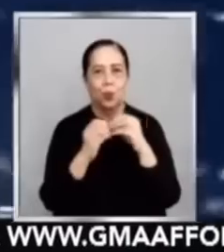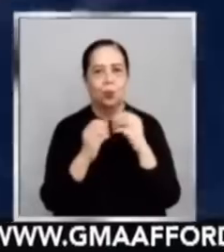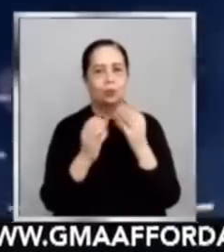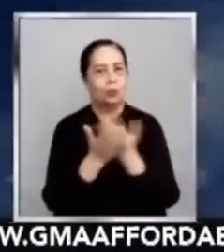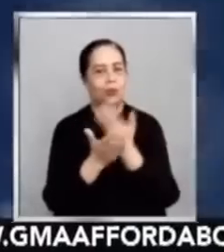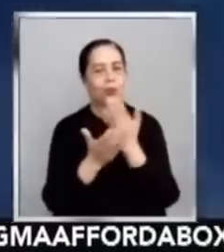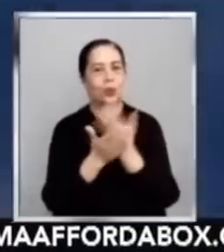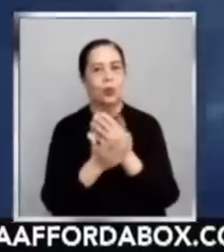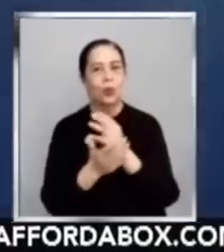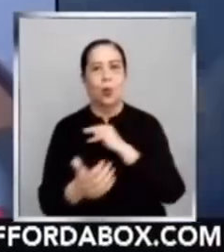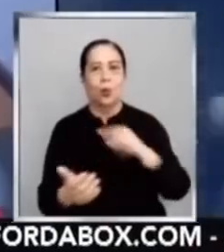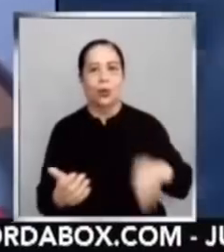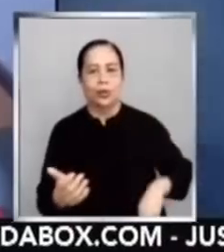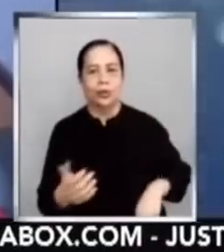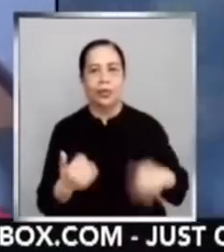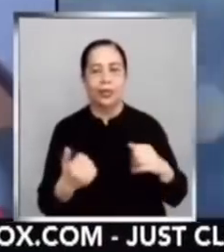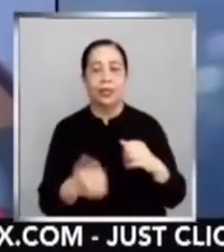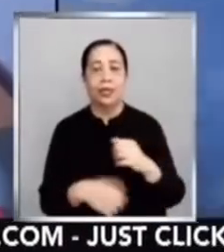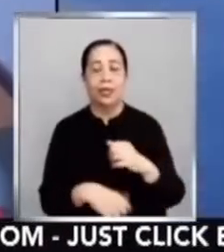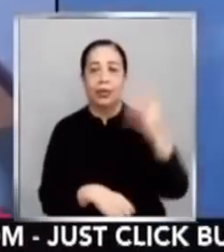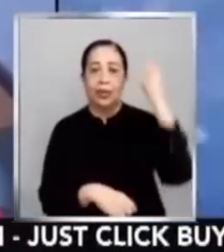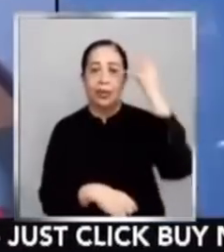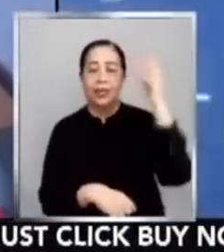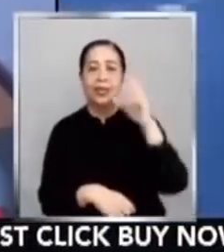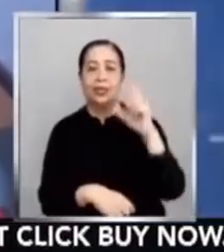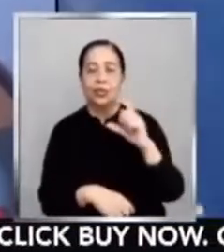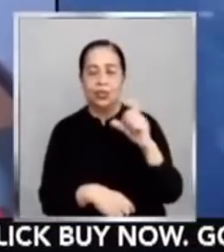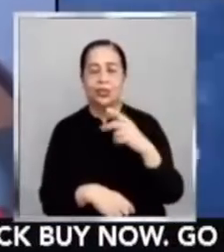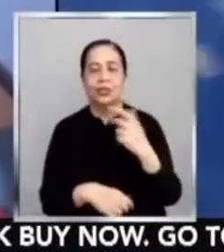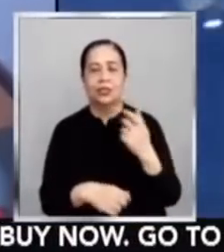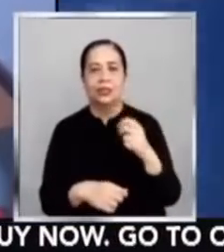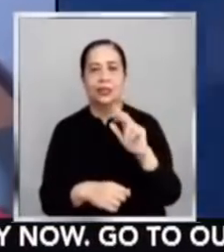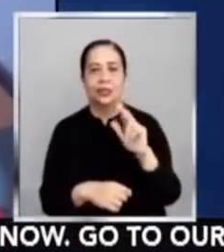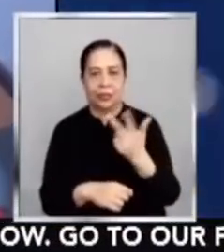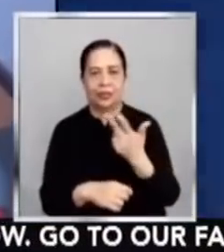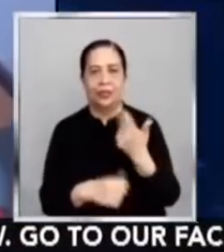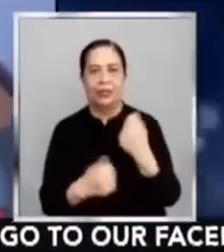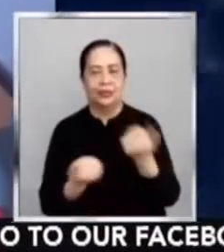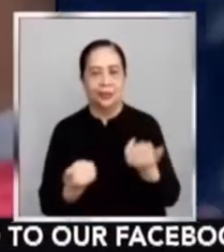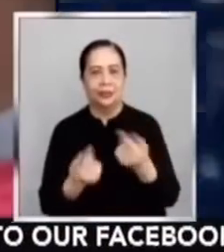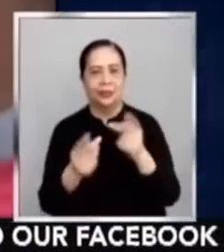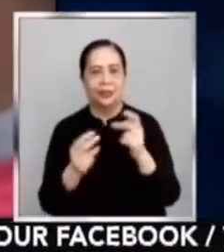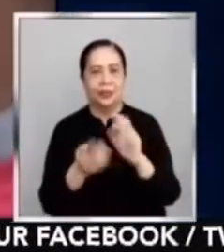monarkiya ngayong si King Charles III na ang nakaupo sa trono.